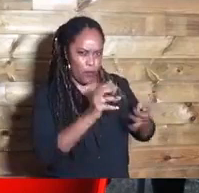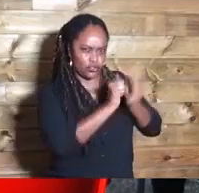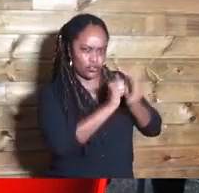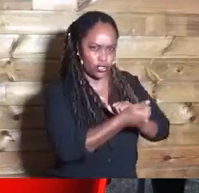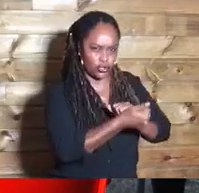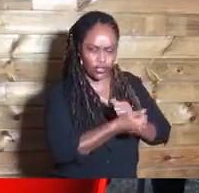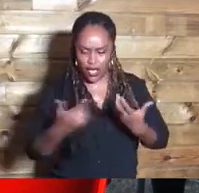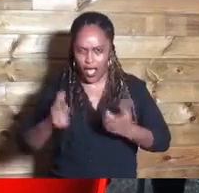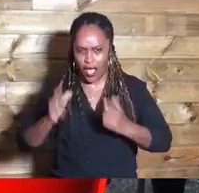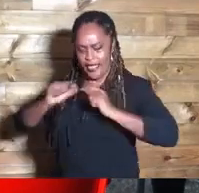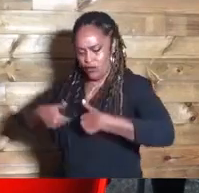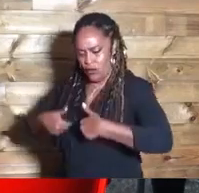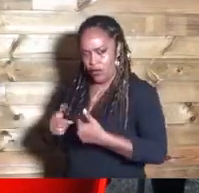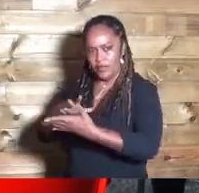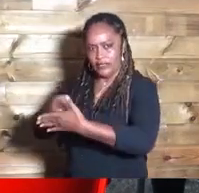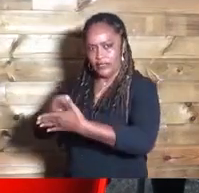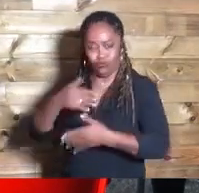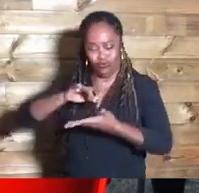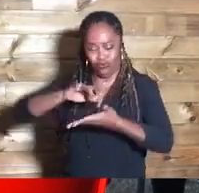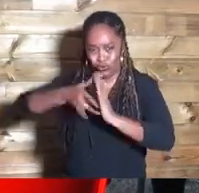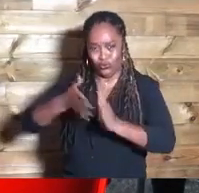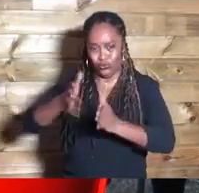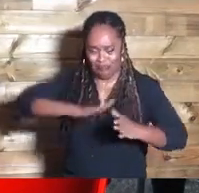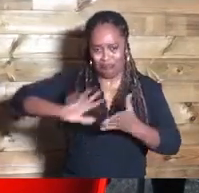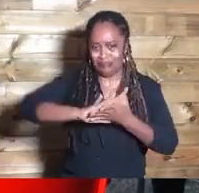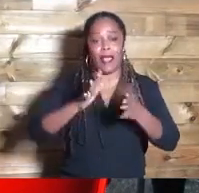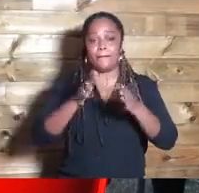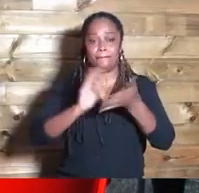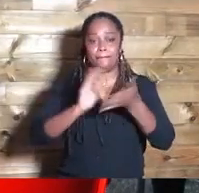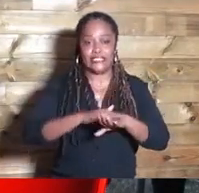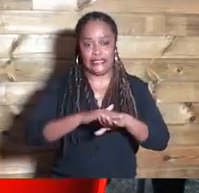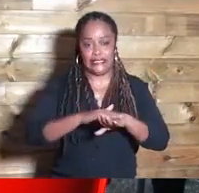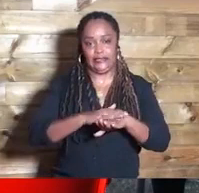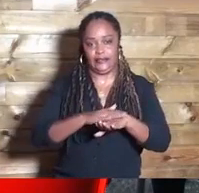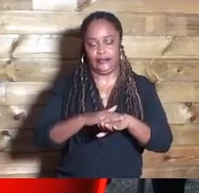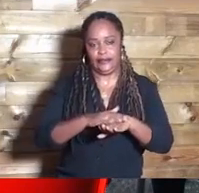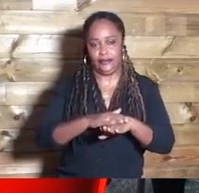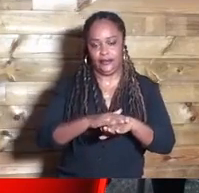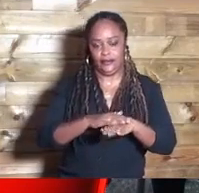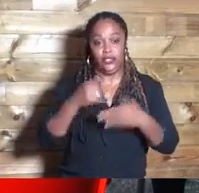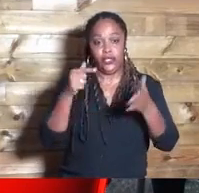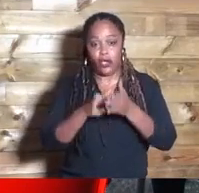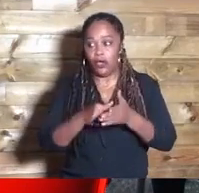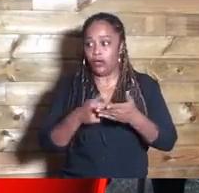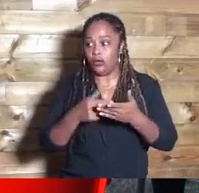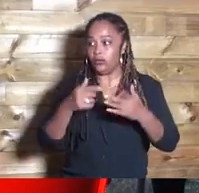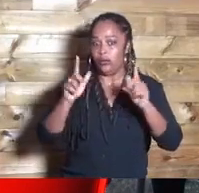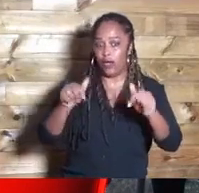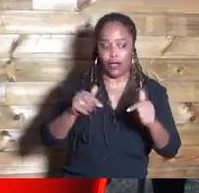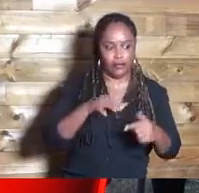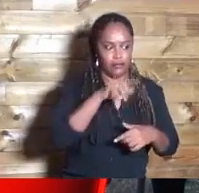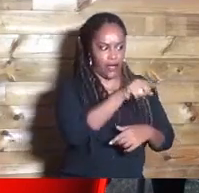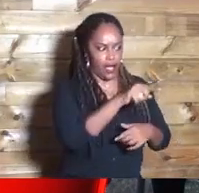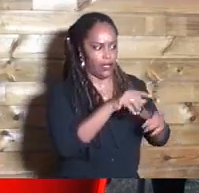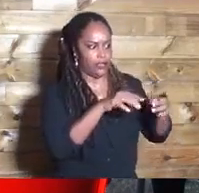l'école mais c'est ça yo ka apprendre tout ça c'est politique et nous on l'a là ka faire politique les Florence qui a décidé, qui a fait un spectacle pour dire que